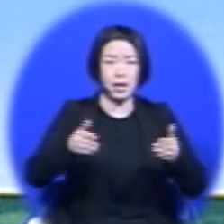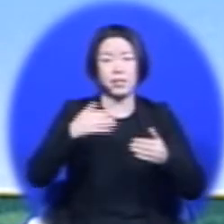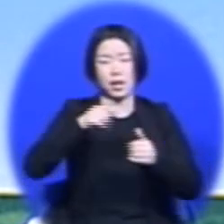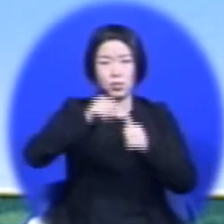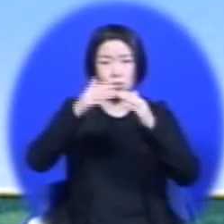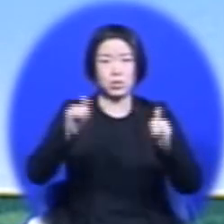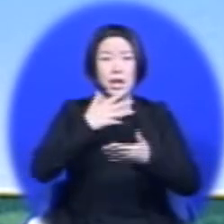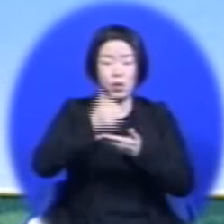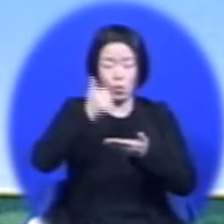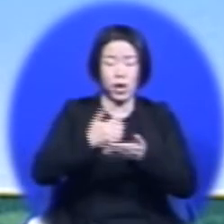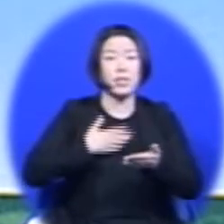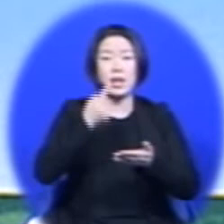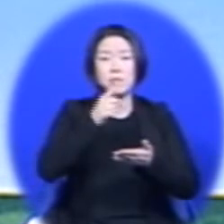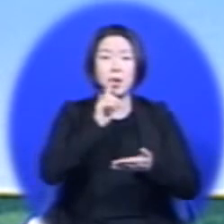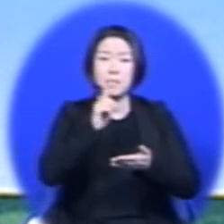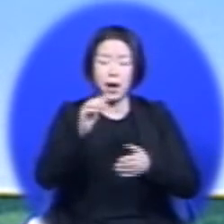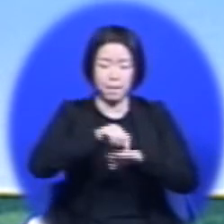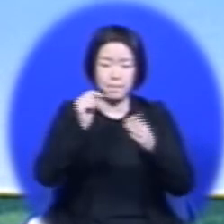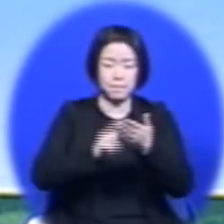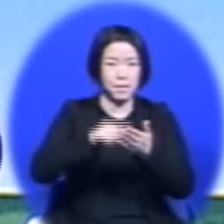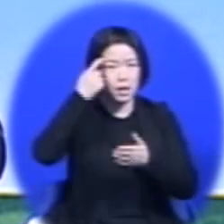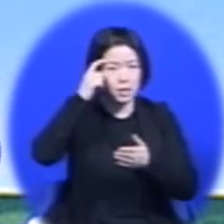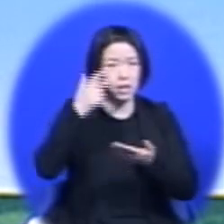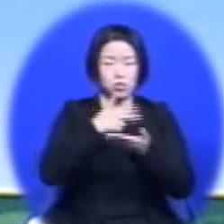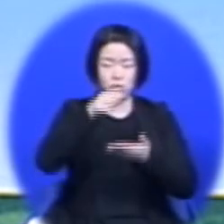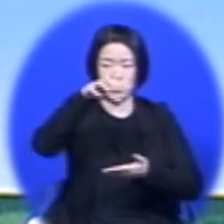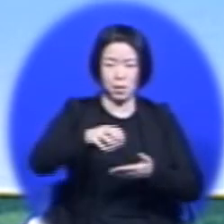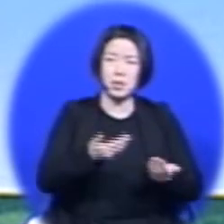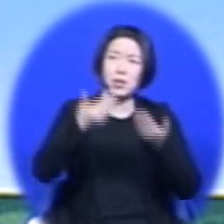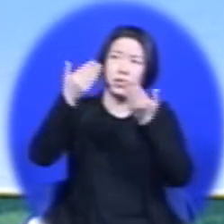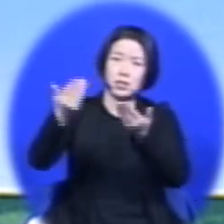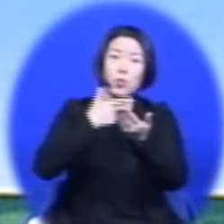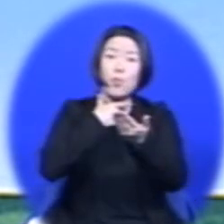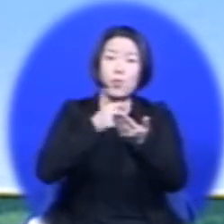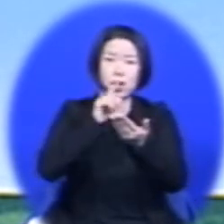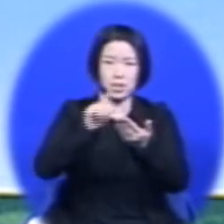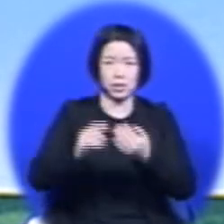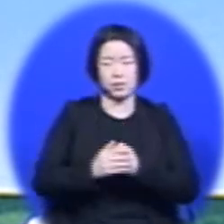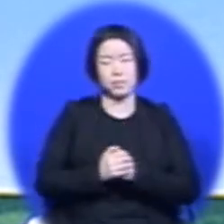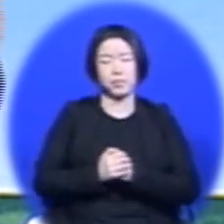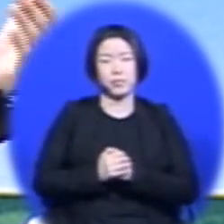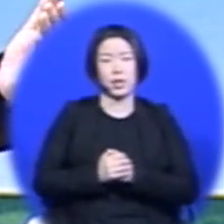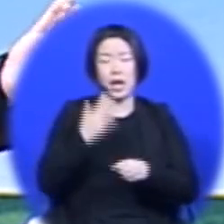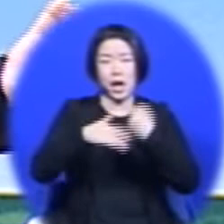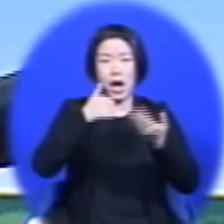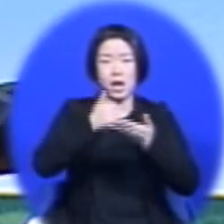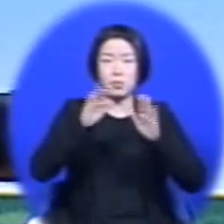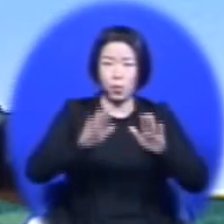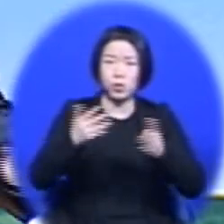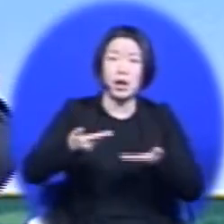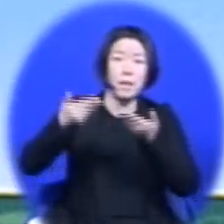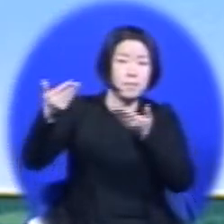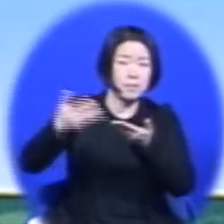내 입의 말과 마음의 묵상이 주님 앞에 열납되기를 원하나요. 하나님이 오늘 받으시기를